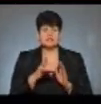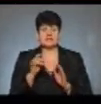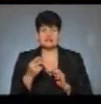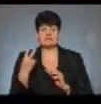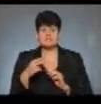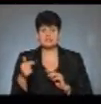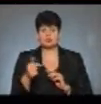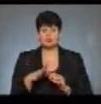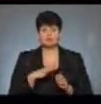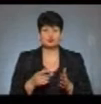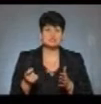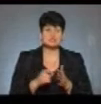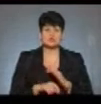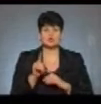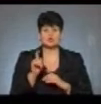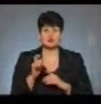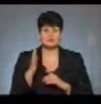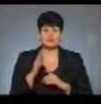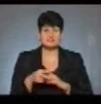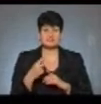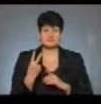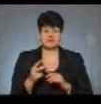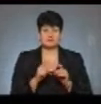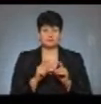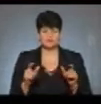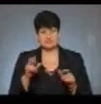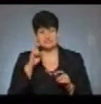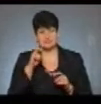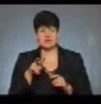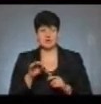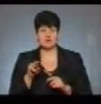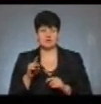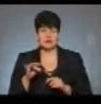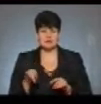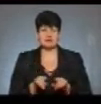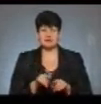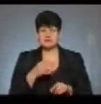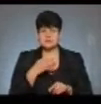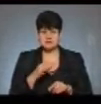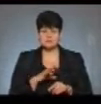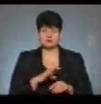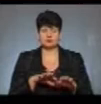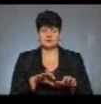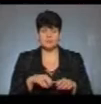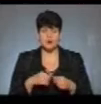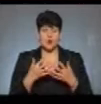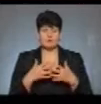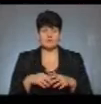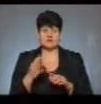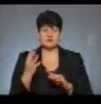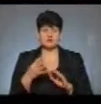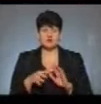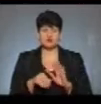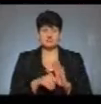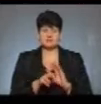20 грудня було закрито 152 пункти державних лотерей. Також повідомив, що було вилучено обладнання на 46